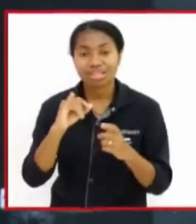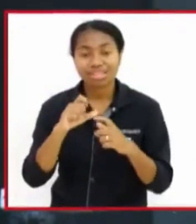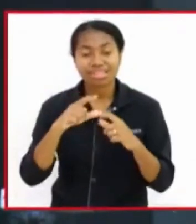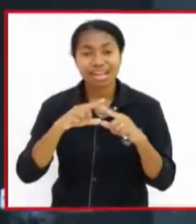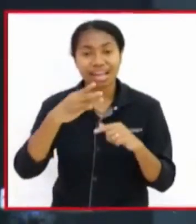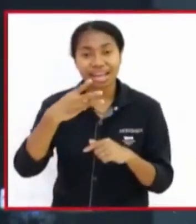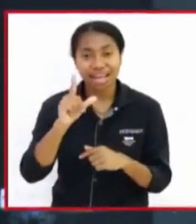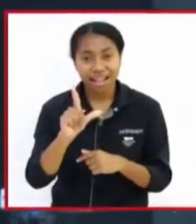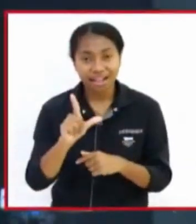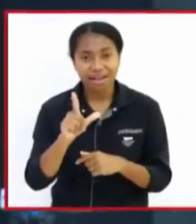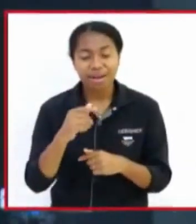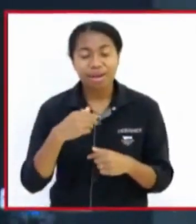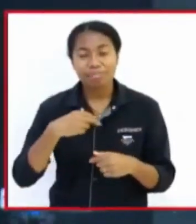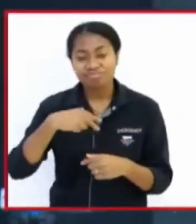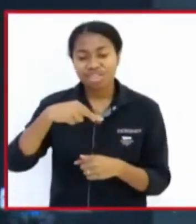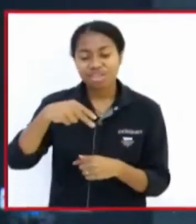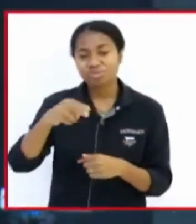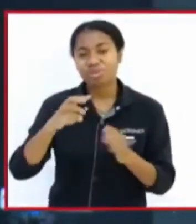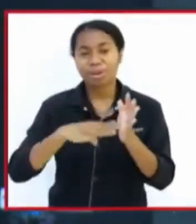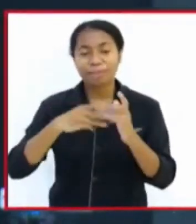wilayah Mesir